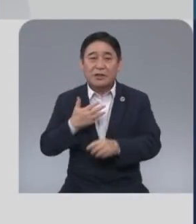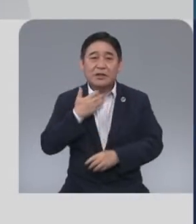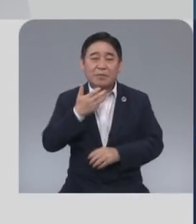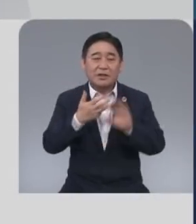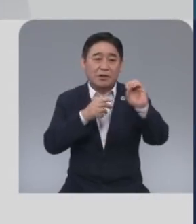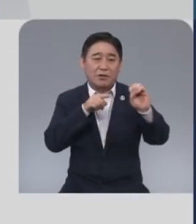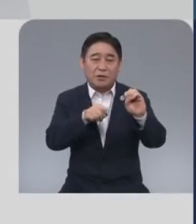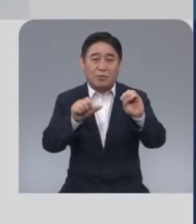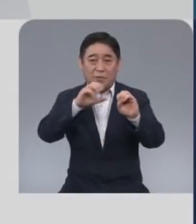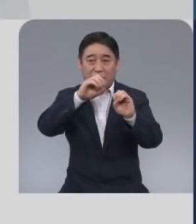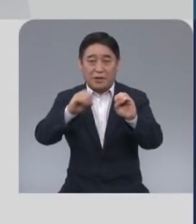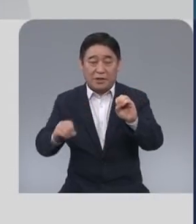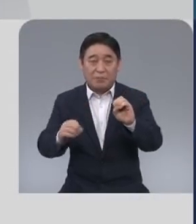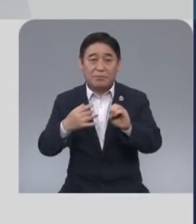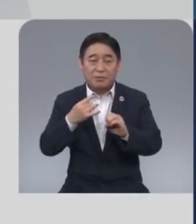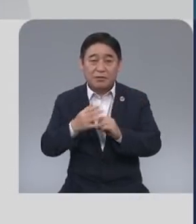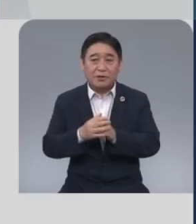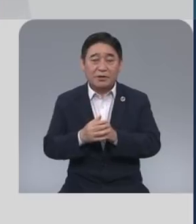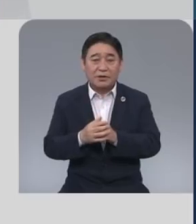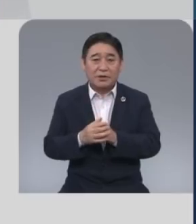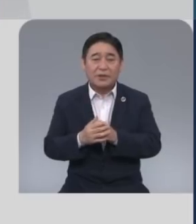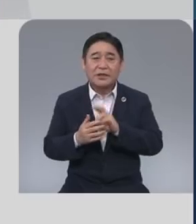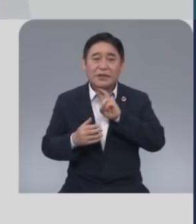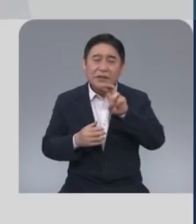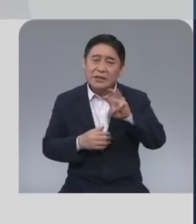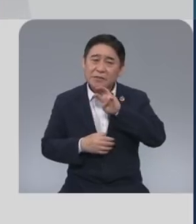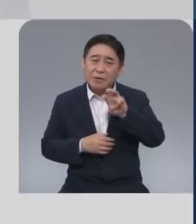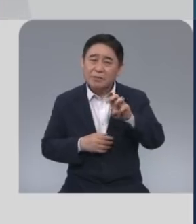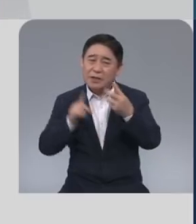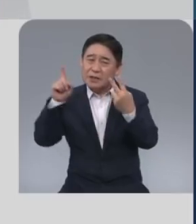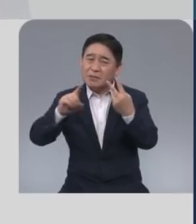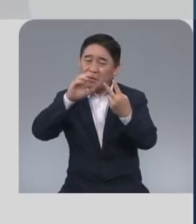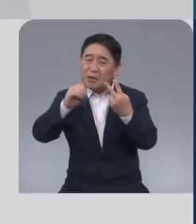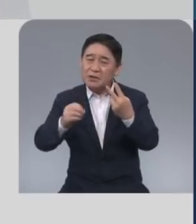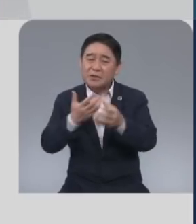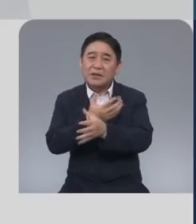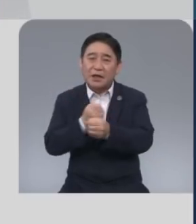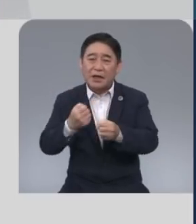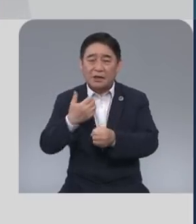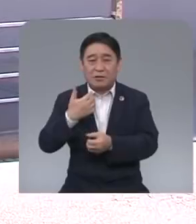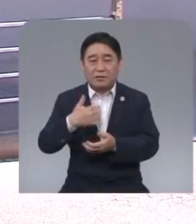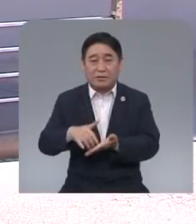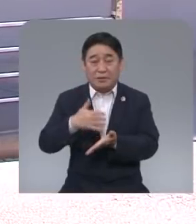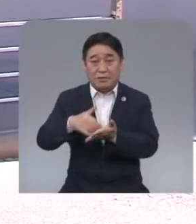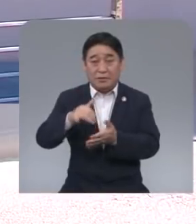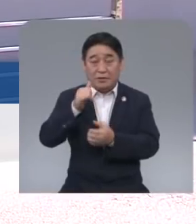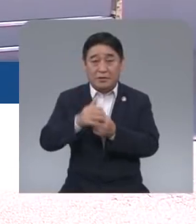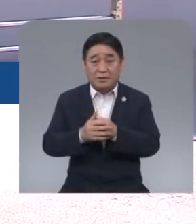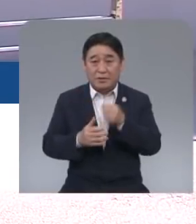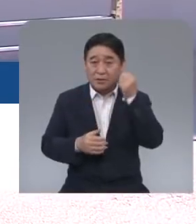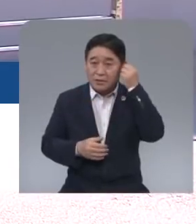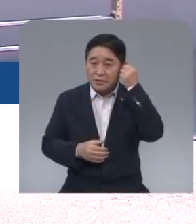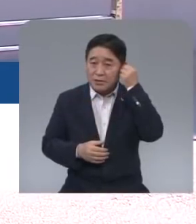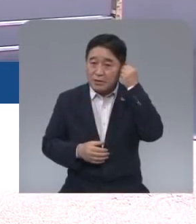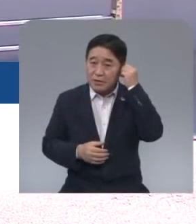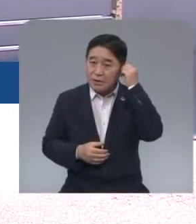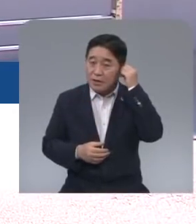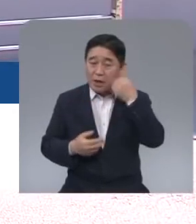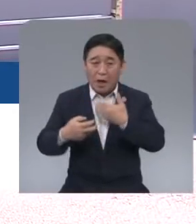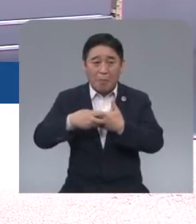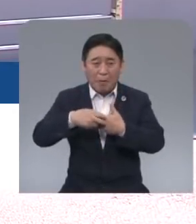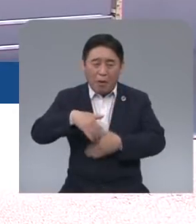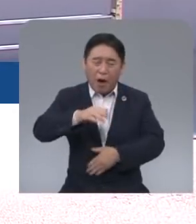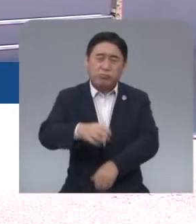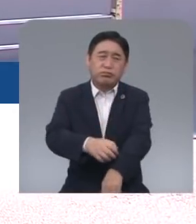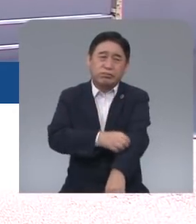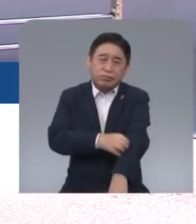80대 0.5%에 그쳤으며 20, 30대도 2%대에 머물러 있습니다. 가기가 불편한 것도